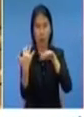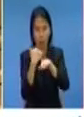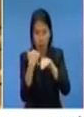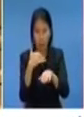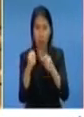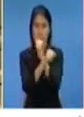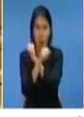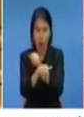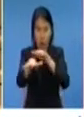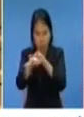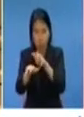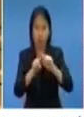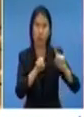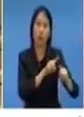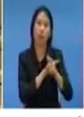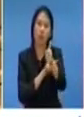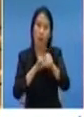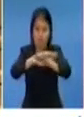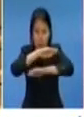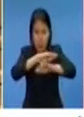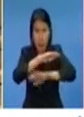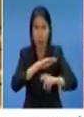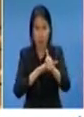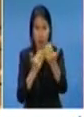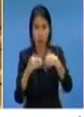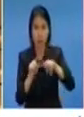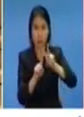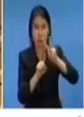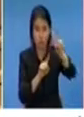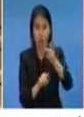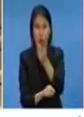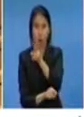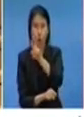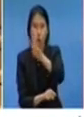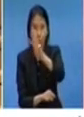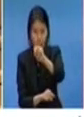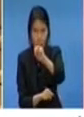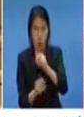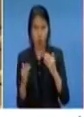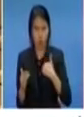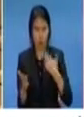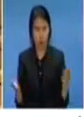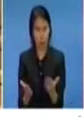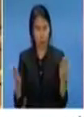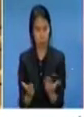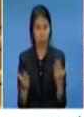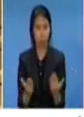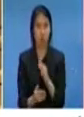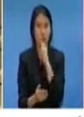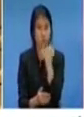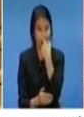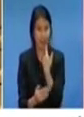ตรงนั้นเป็นมรรคเป็นผลครับเรื่องที่2กำลังจะเข้าครม.ครับผมกำลังผลักดันเรื่องนี้เข้าไปคนที่ติดกล้องจะ